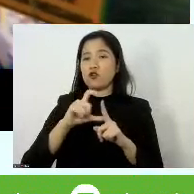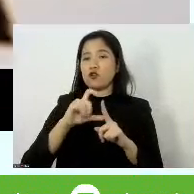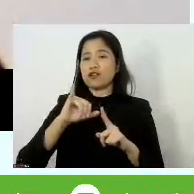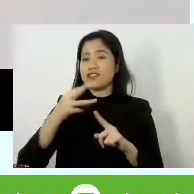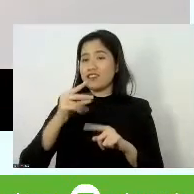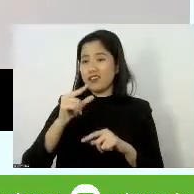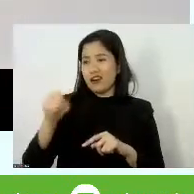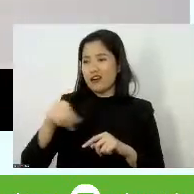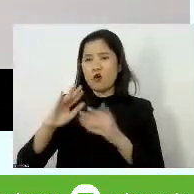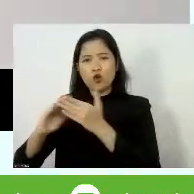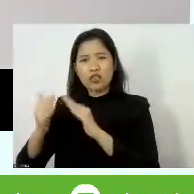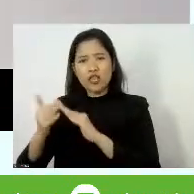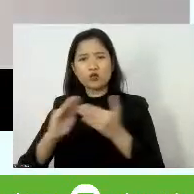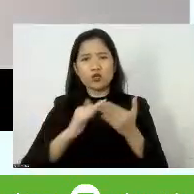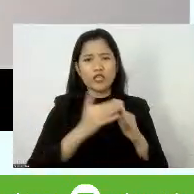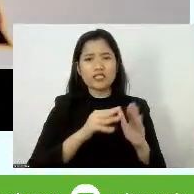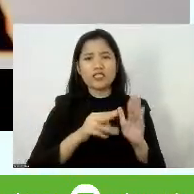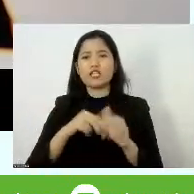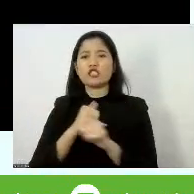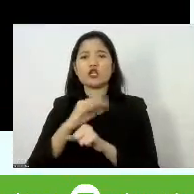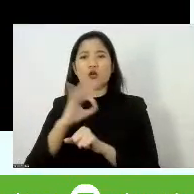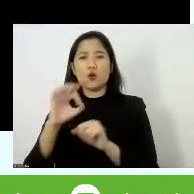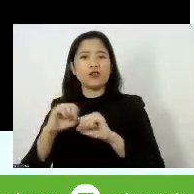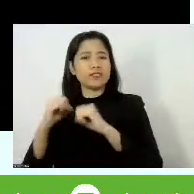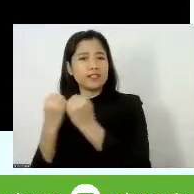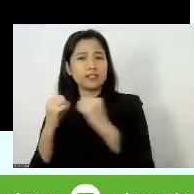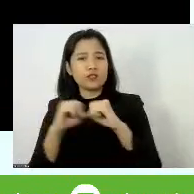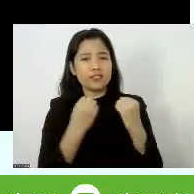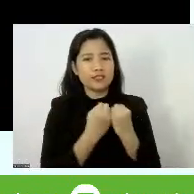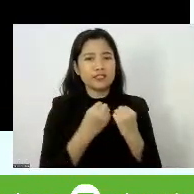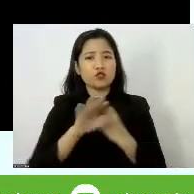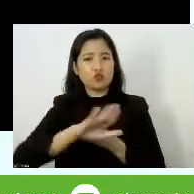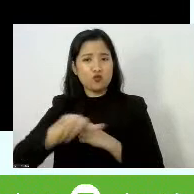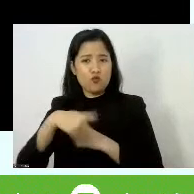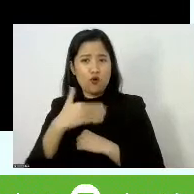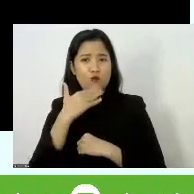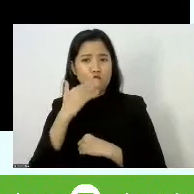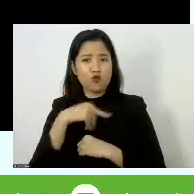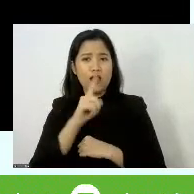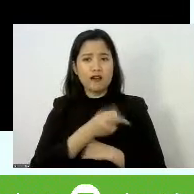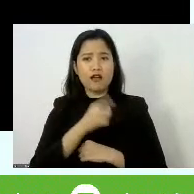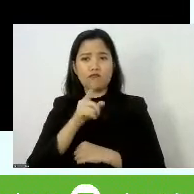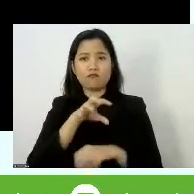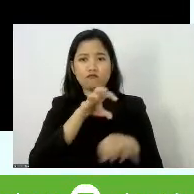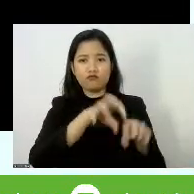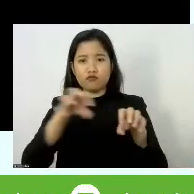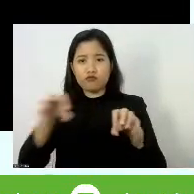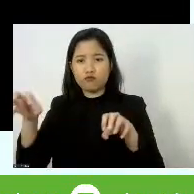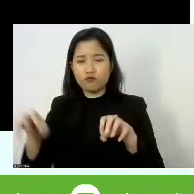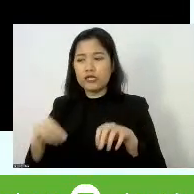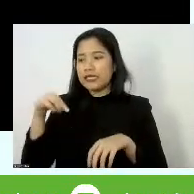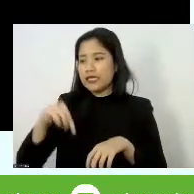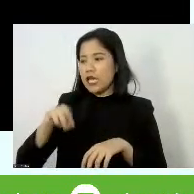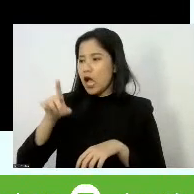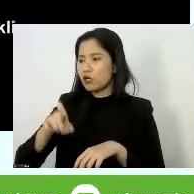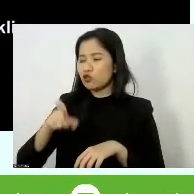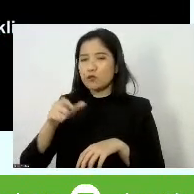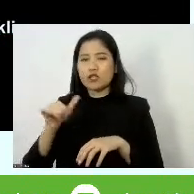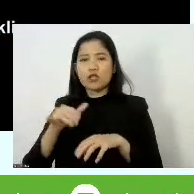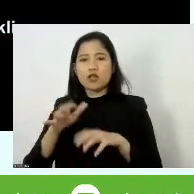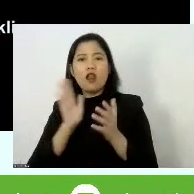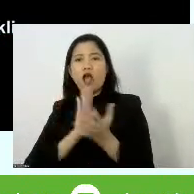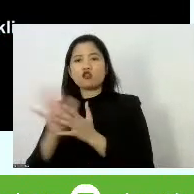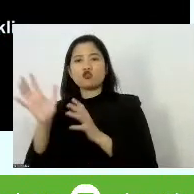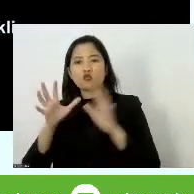komunitas organisasi yang mungkin teman-teman disini juga punya di tempat masing-masing emang ini harus kasarnya dikeroyok bareng-bareng